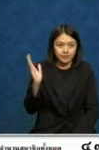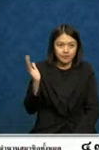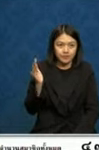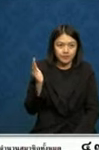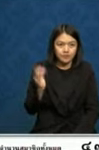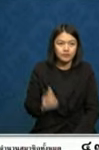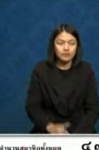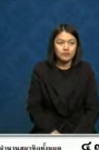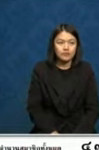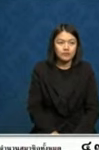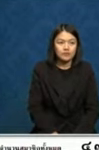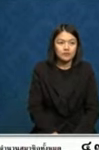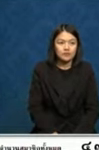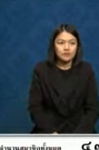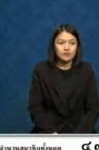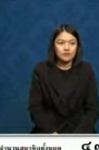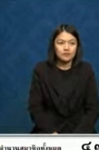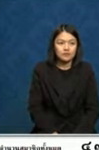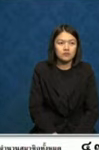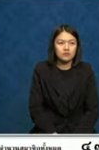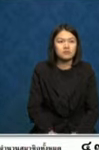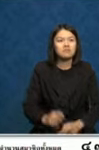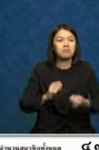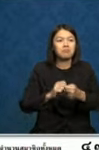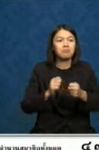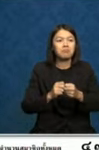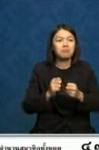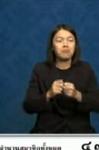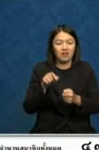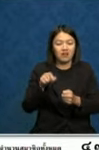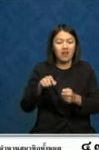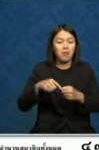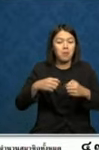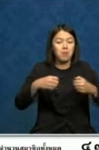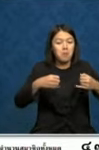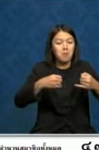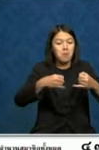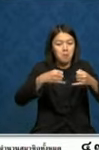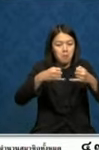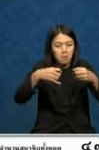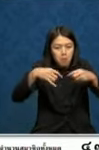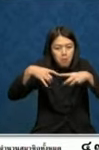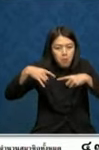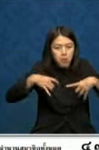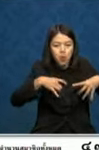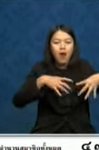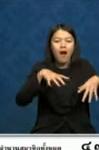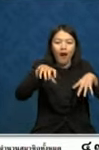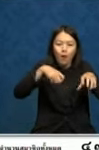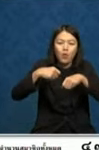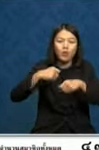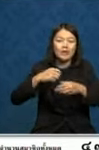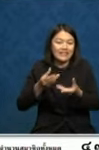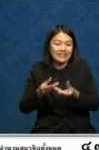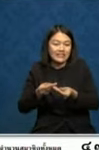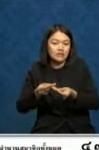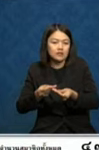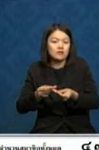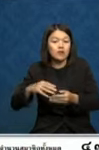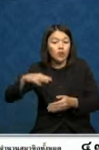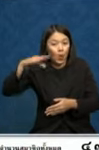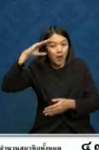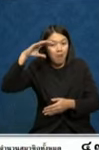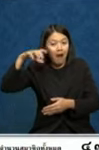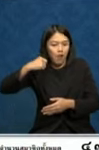นะครับปัญหาเรื่องนี้นะครับปัญหาความขัดแย้งในการครอบครองที่ดินระหว่างกองทัพกับประชาชน